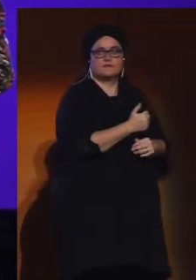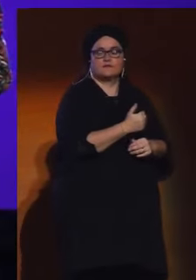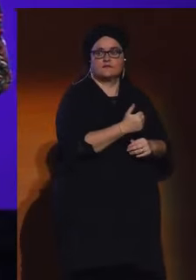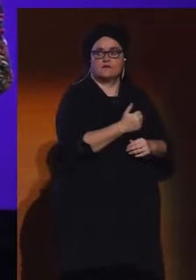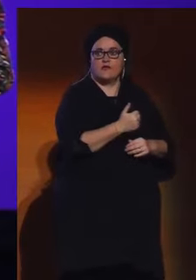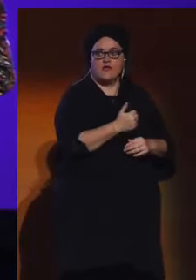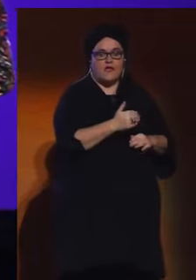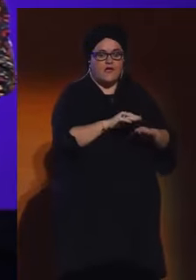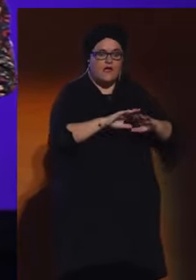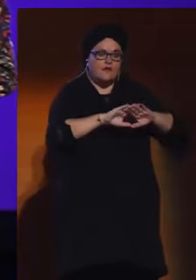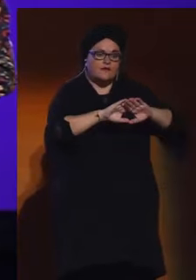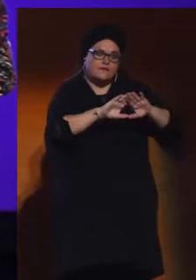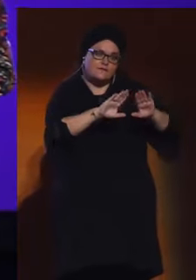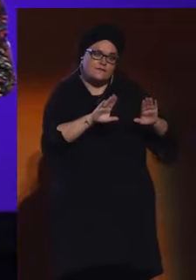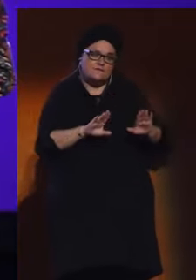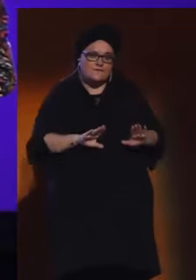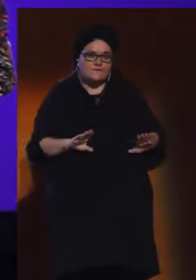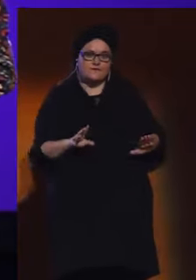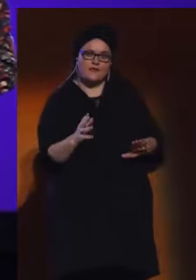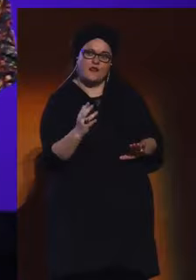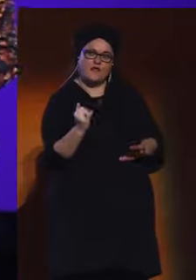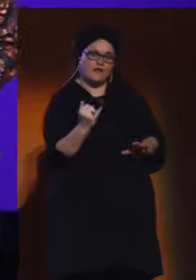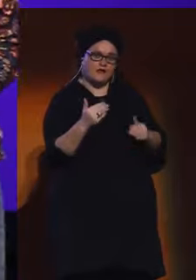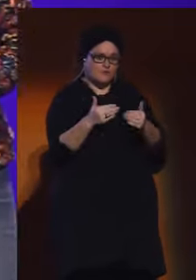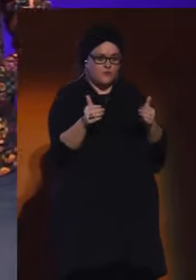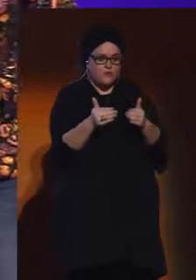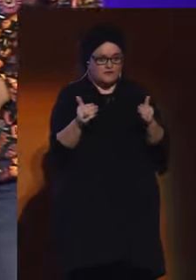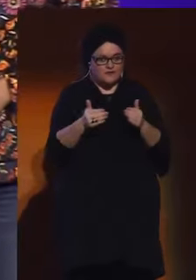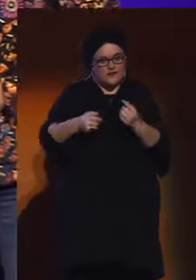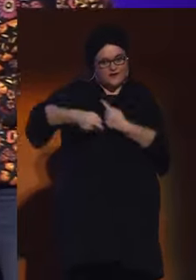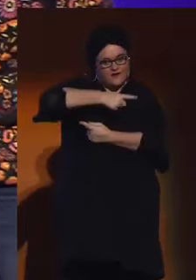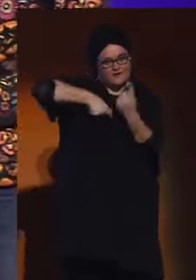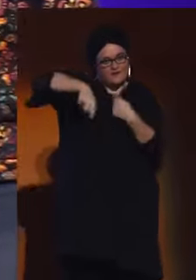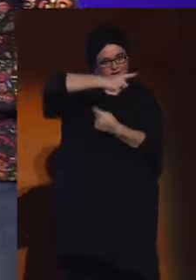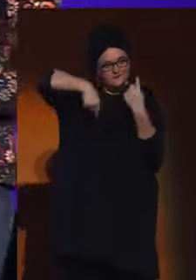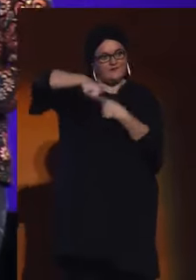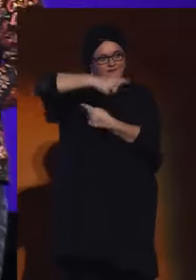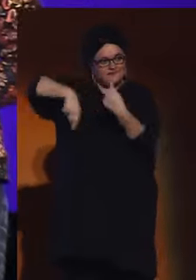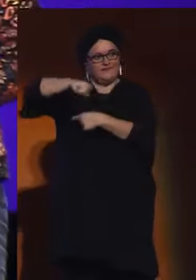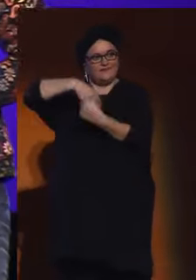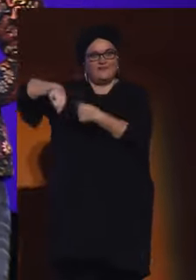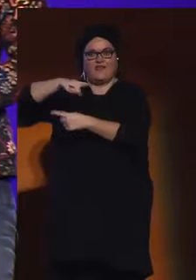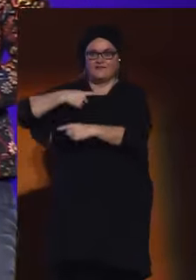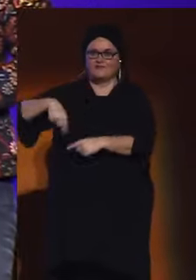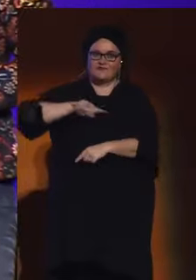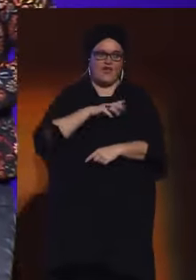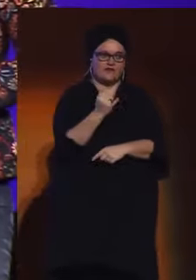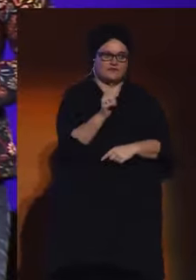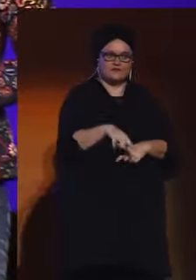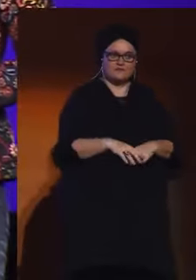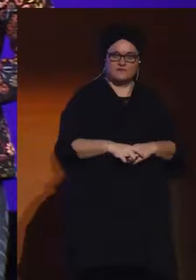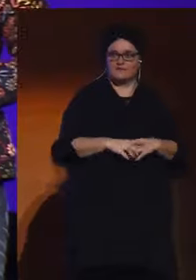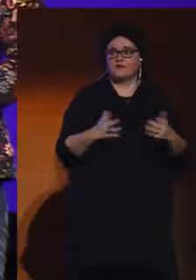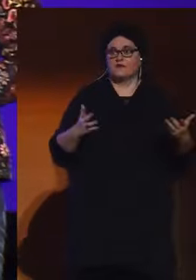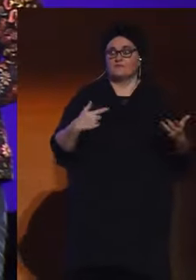ez bukaeran baditugu gure ate birakakoak edo giratorioak, hoize baditugula, ez da.